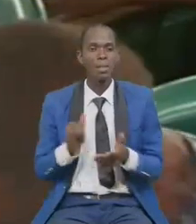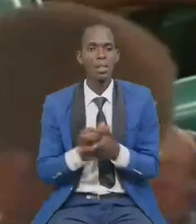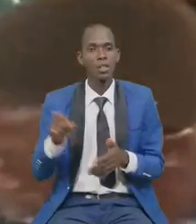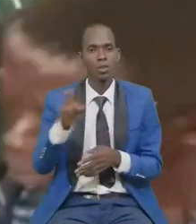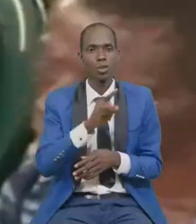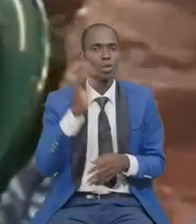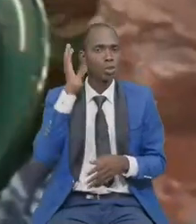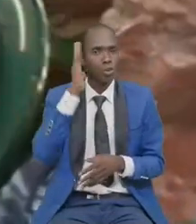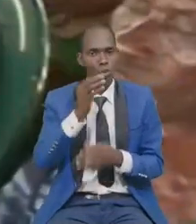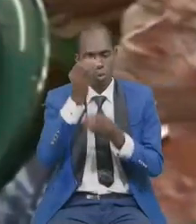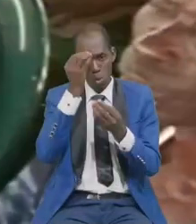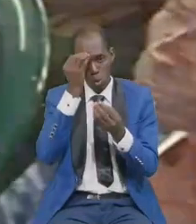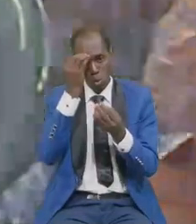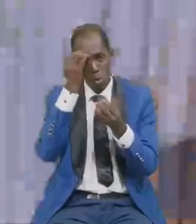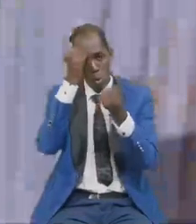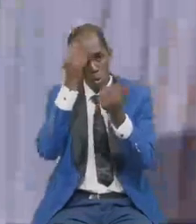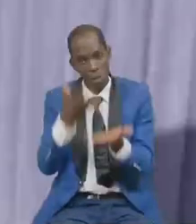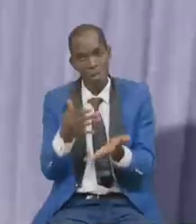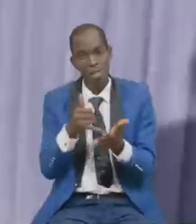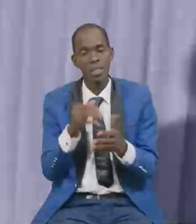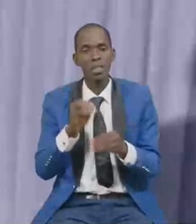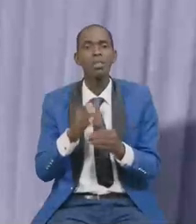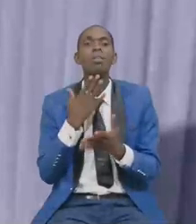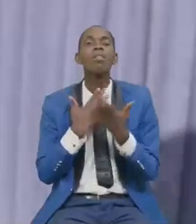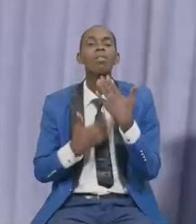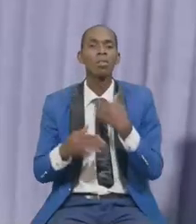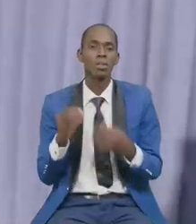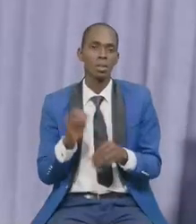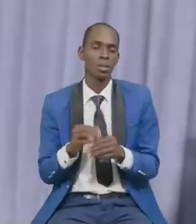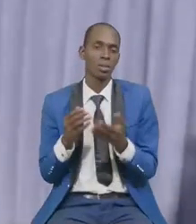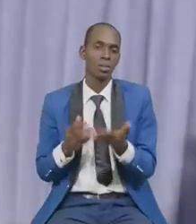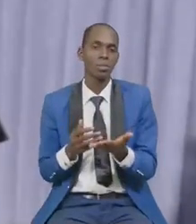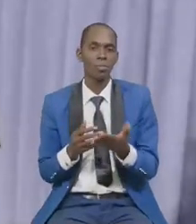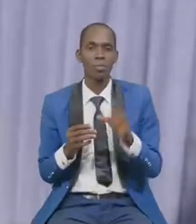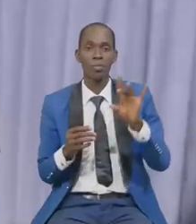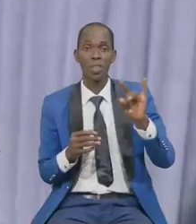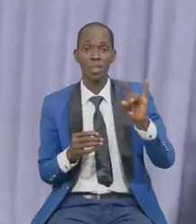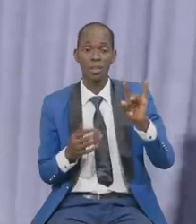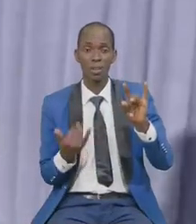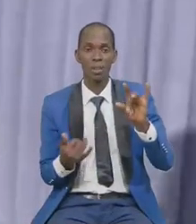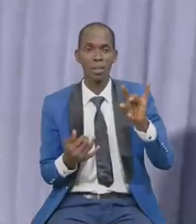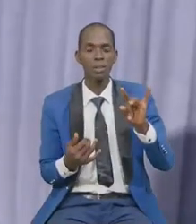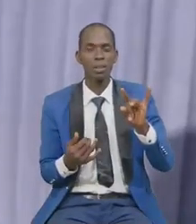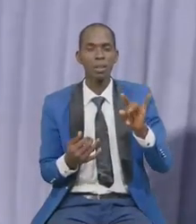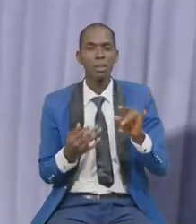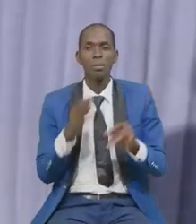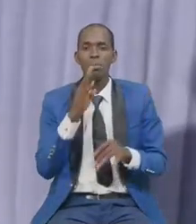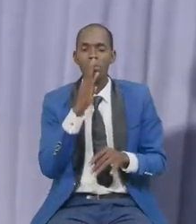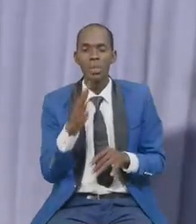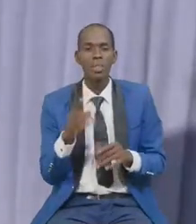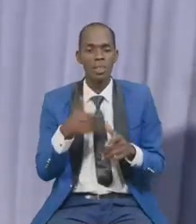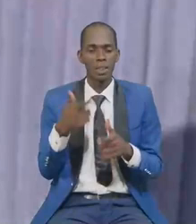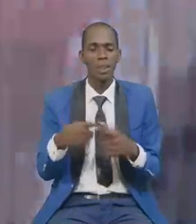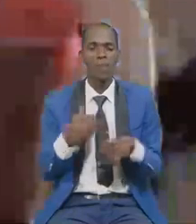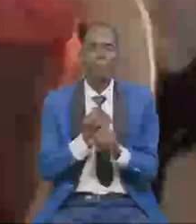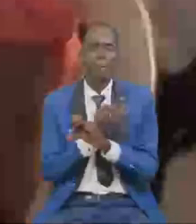Et n'obéissez pas à ses convoitises. 18. Verset 18. Ayant été donc affranchi, Dieu, je suis libre. J'ai